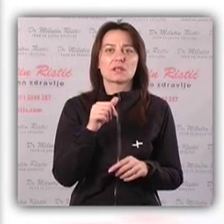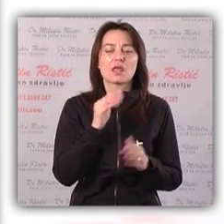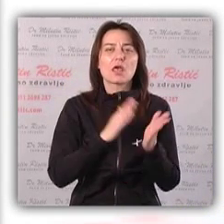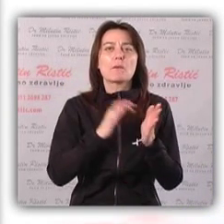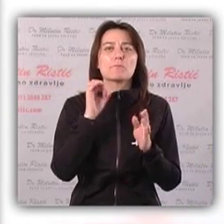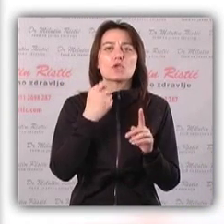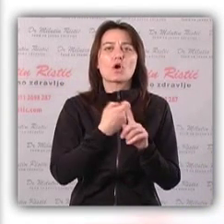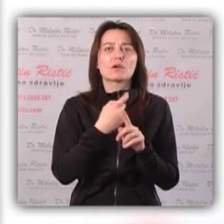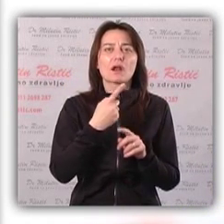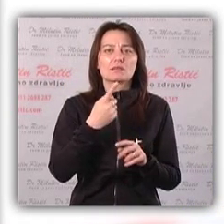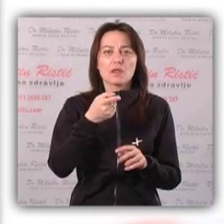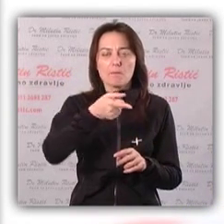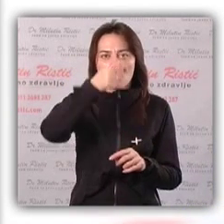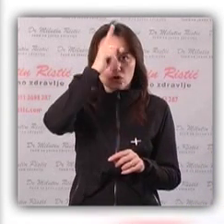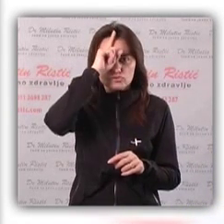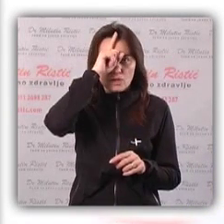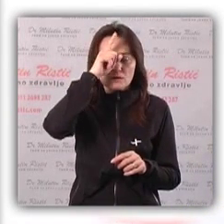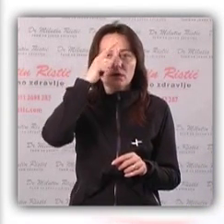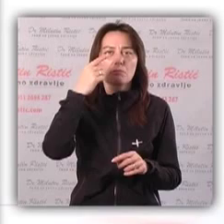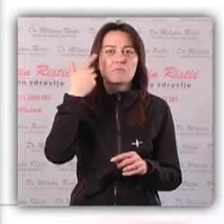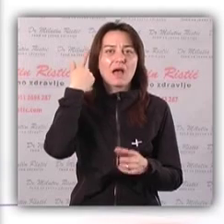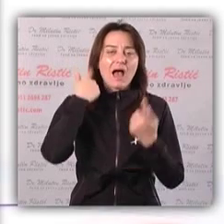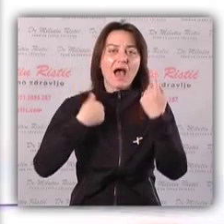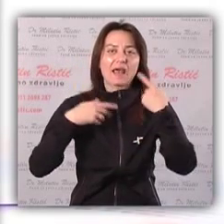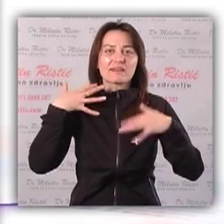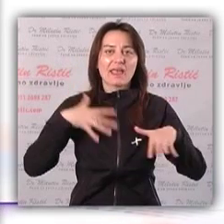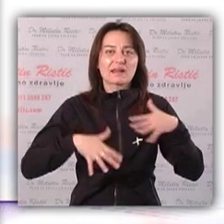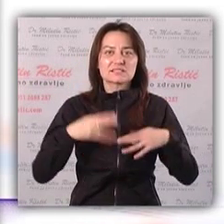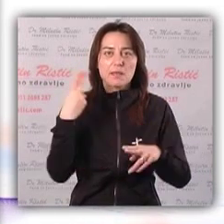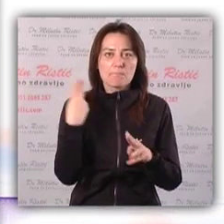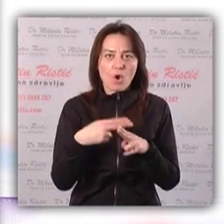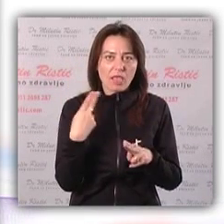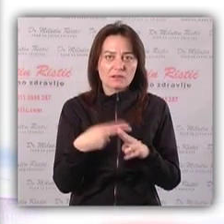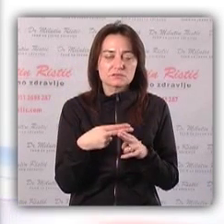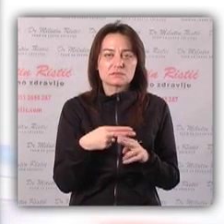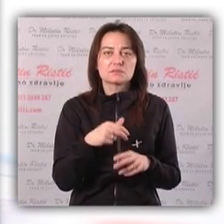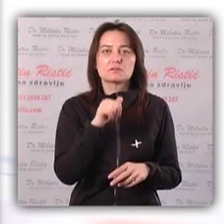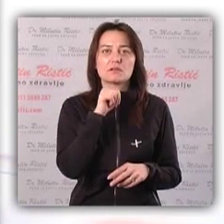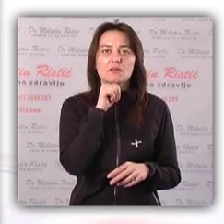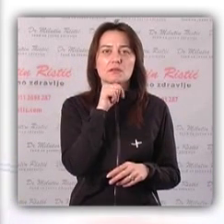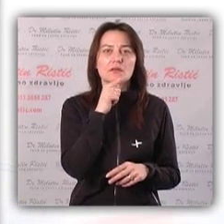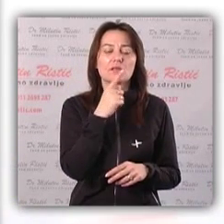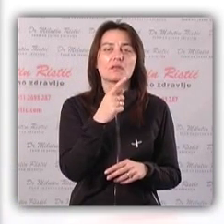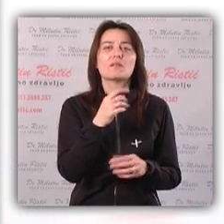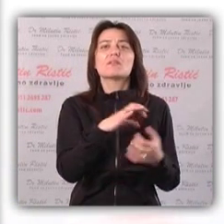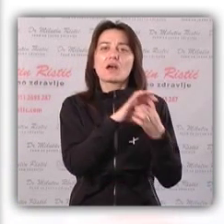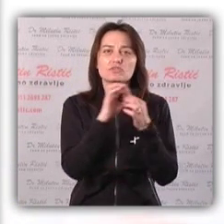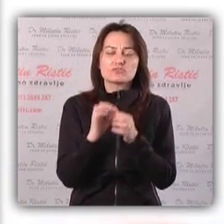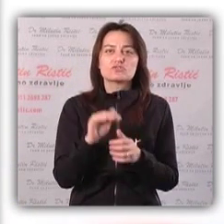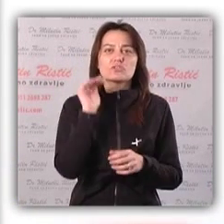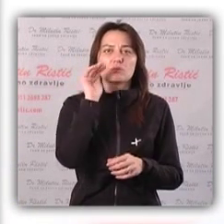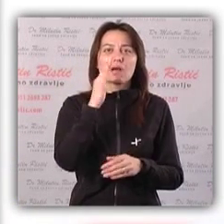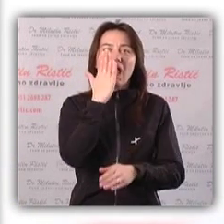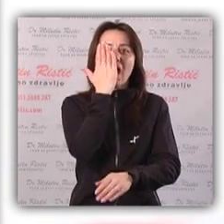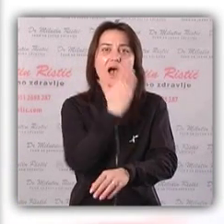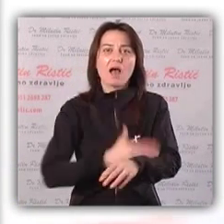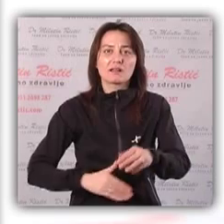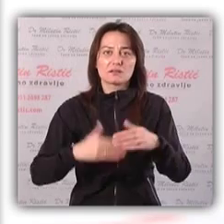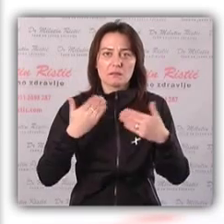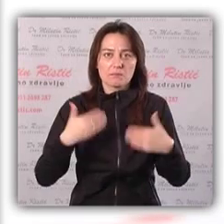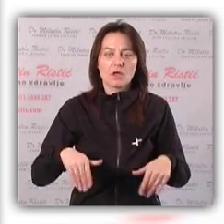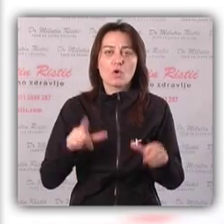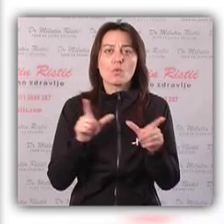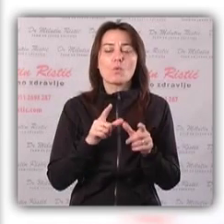uzrok akutnog infarkta miokarda, moždanog udara, perifernih arterijskih bolesti i sigurno je najčešći